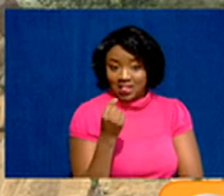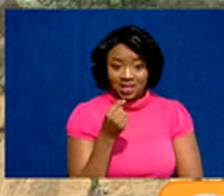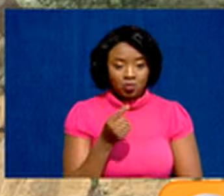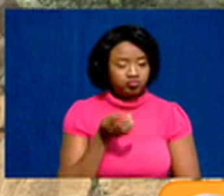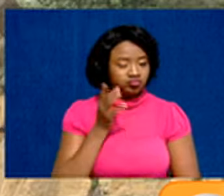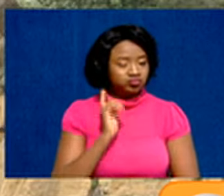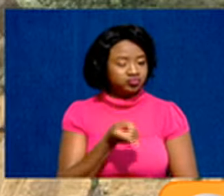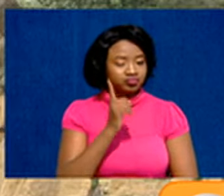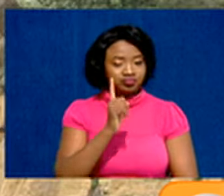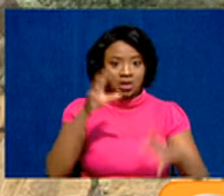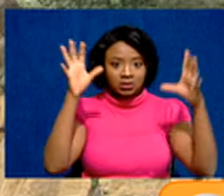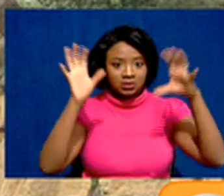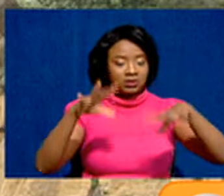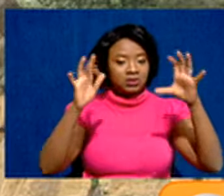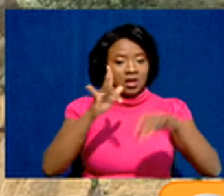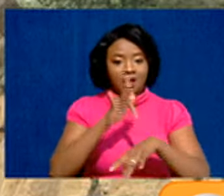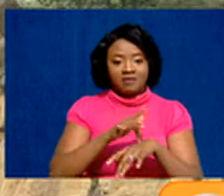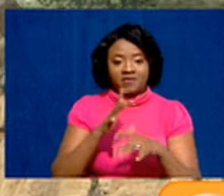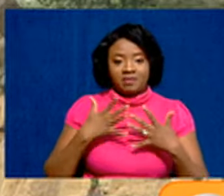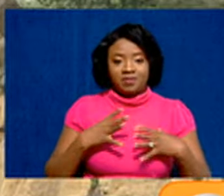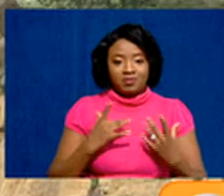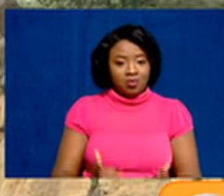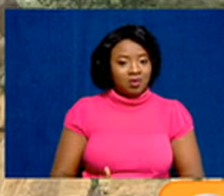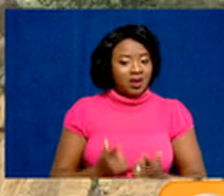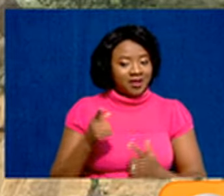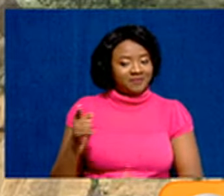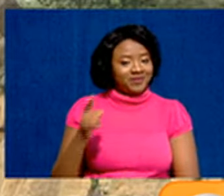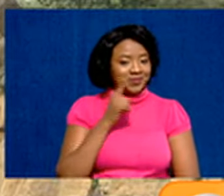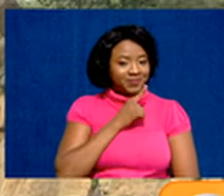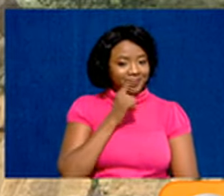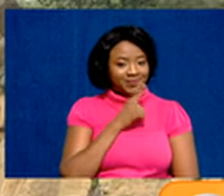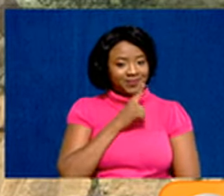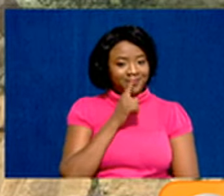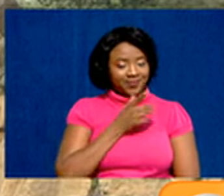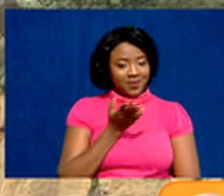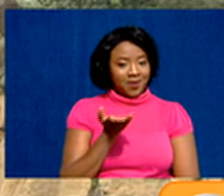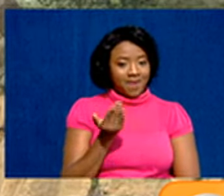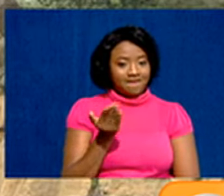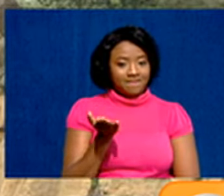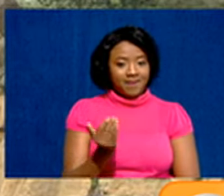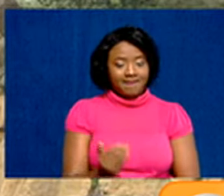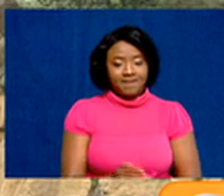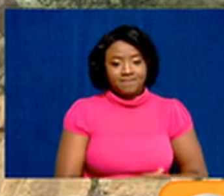maisha yao. Collins Shitiabai, runinga ya